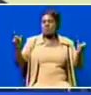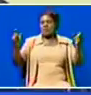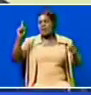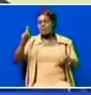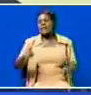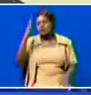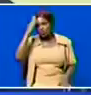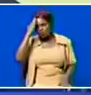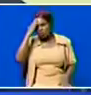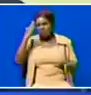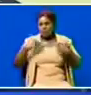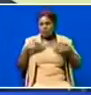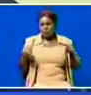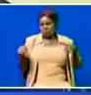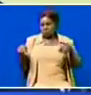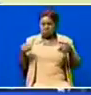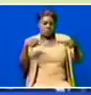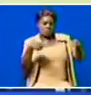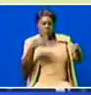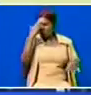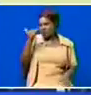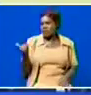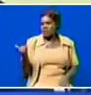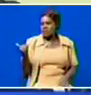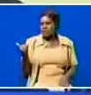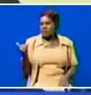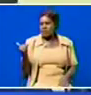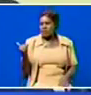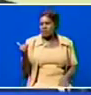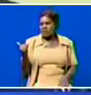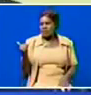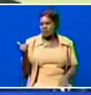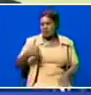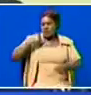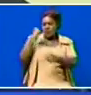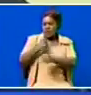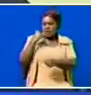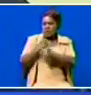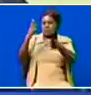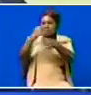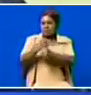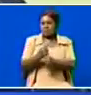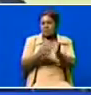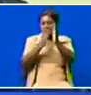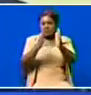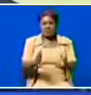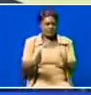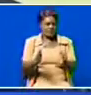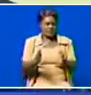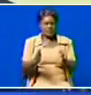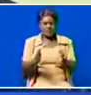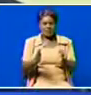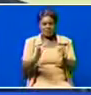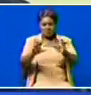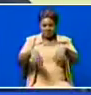this. Watu wameanza kubayuka ni kwa nini? So as the labor movement, wale viongozi katika chama cha